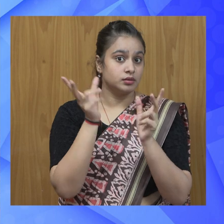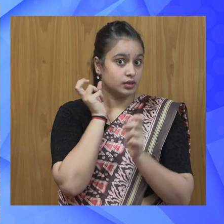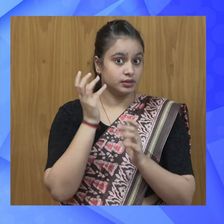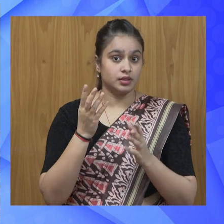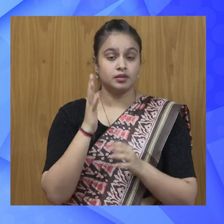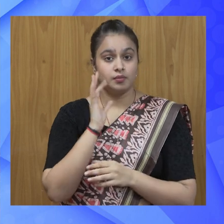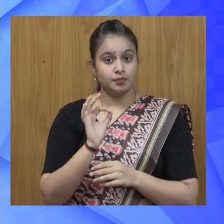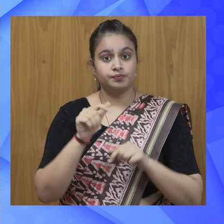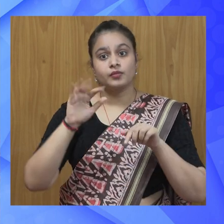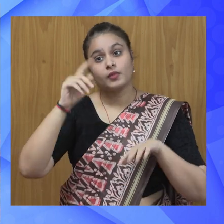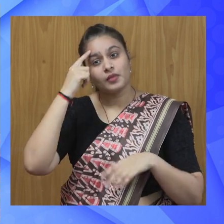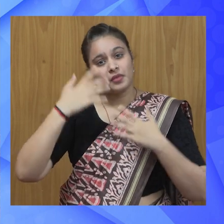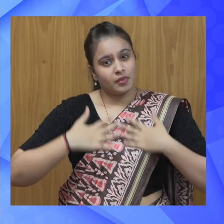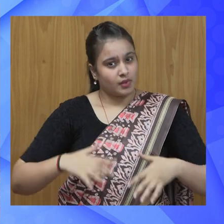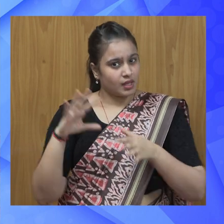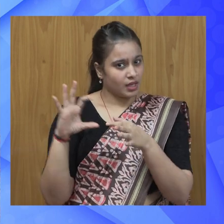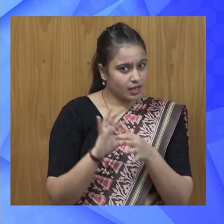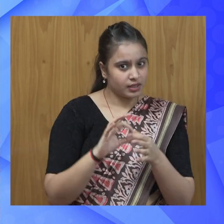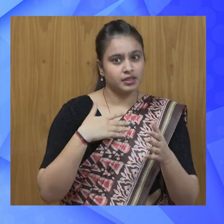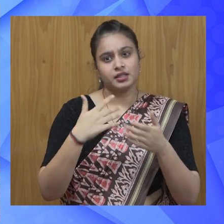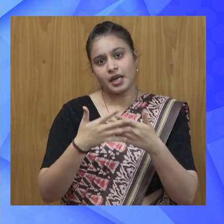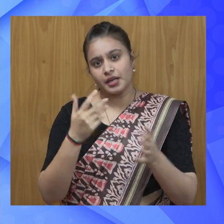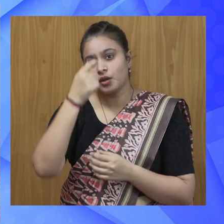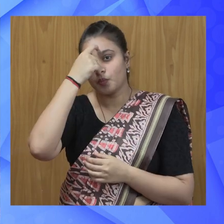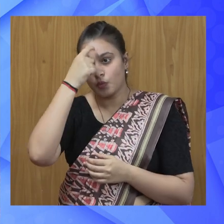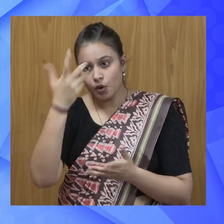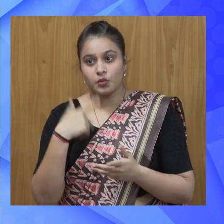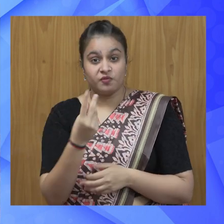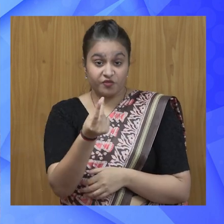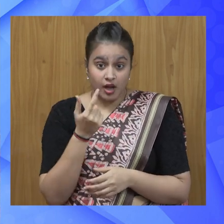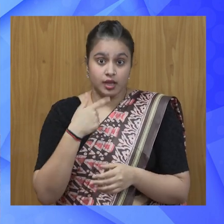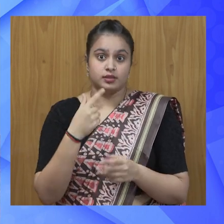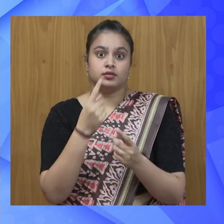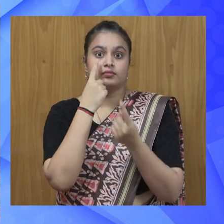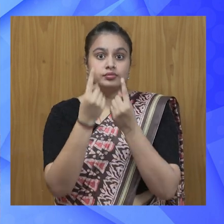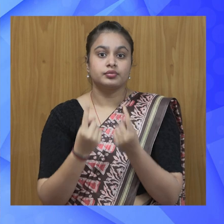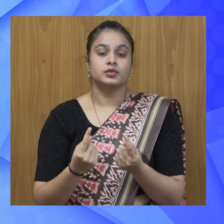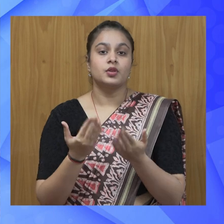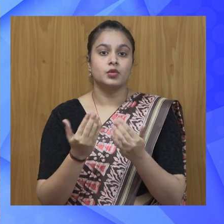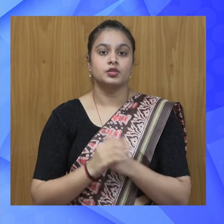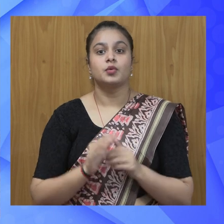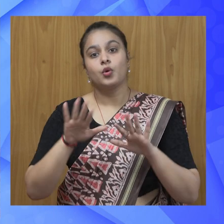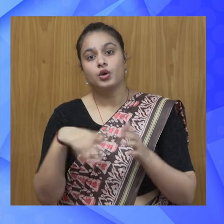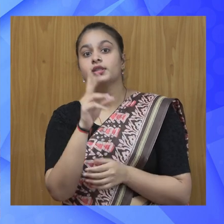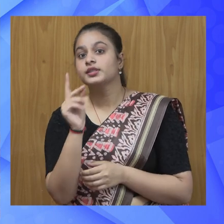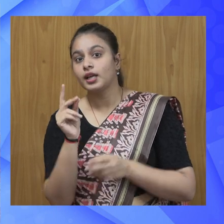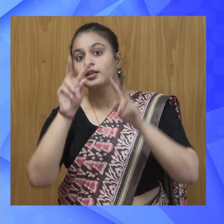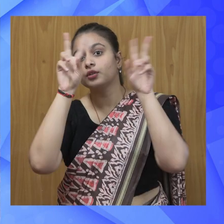मानसिक स्वास्थ्य से संबंधित किसी भी लक्षण को समय पे और जल्दी पहचानना बहुत जरूरी है. दूसरा मुद्दा साइबर सुरक्षा